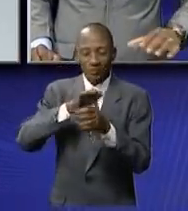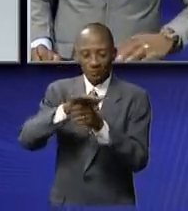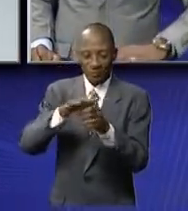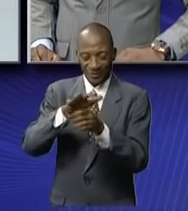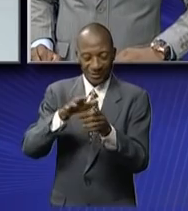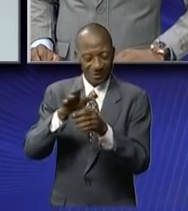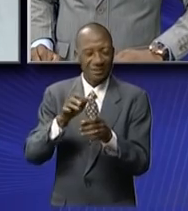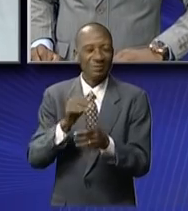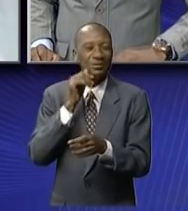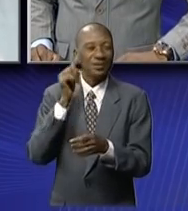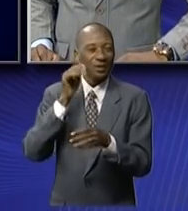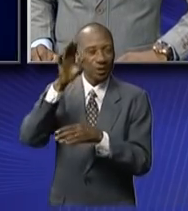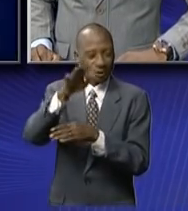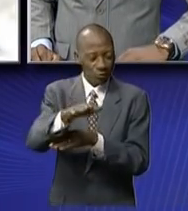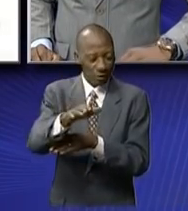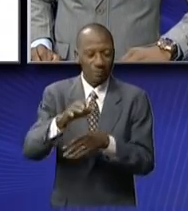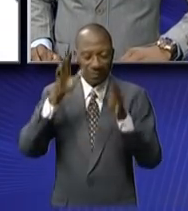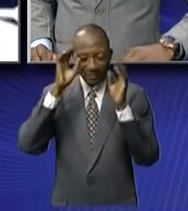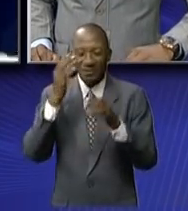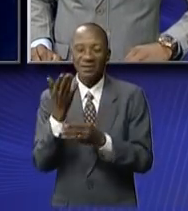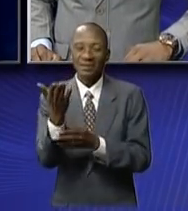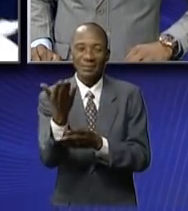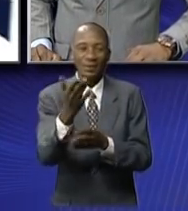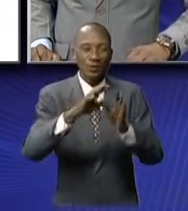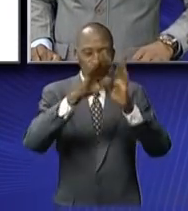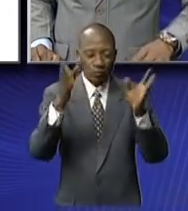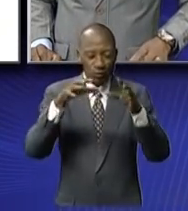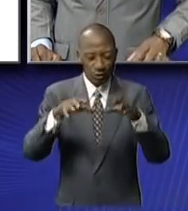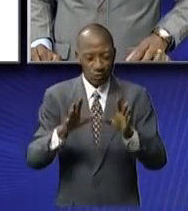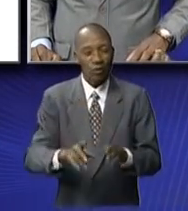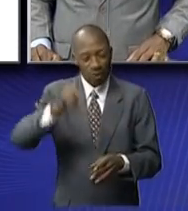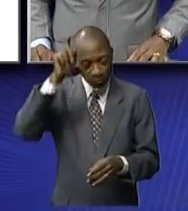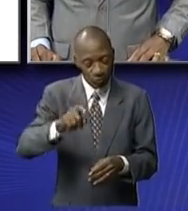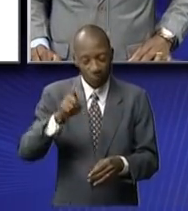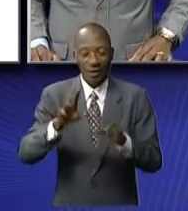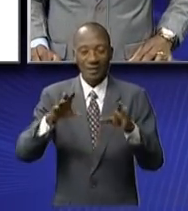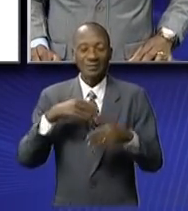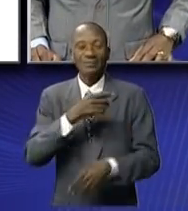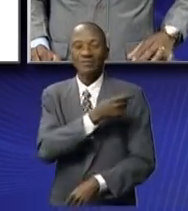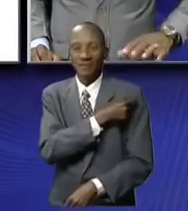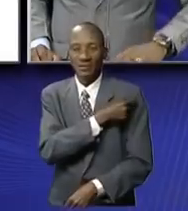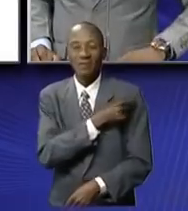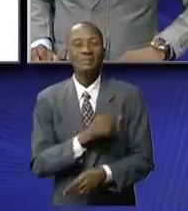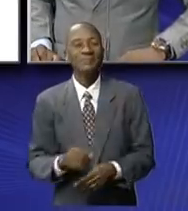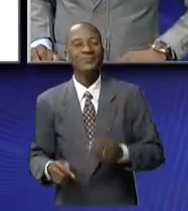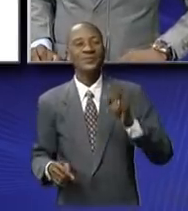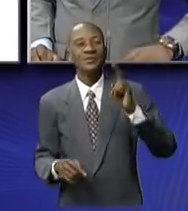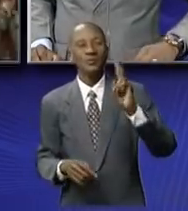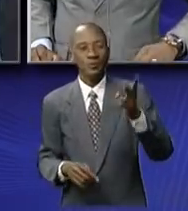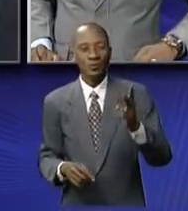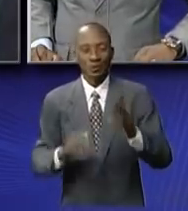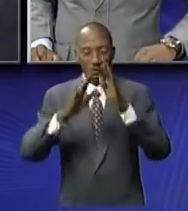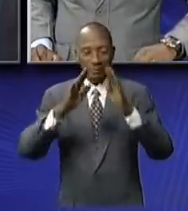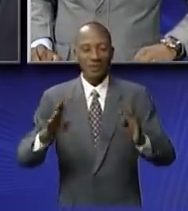de l'État de lancer un appel à tous les Congolais et Congolaises à se faire vacciner. La cantine populaire